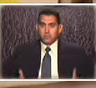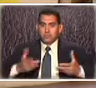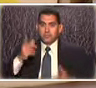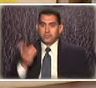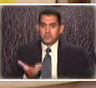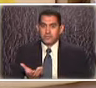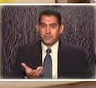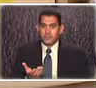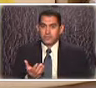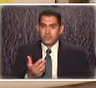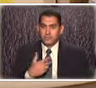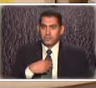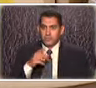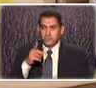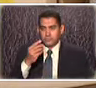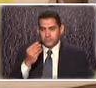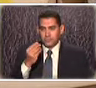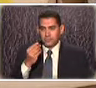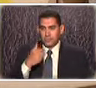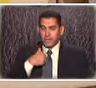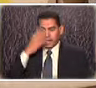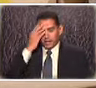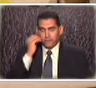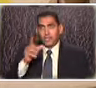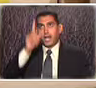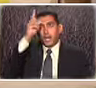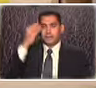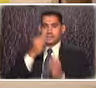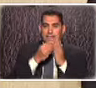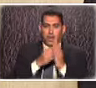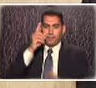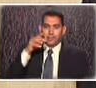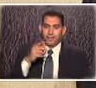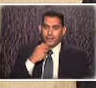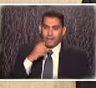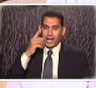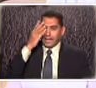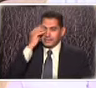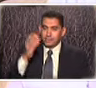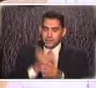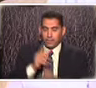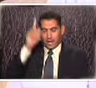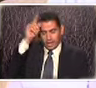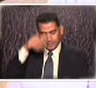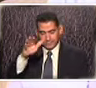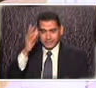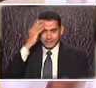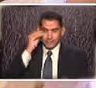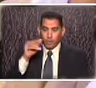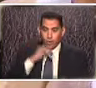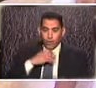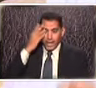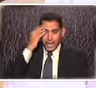معضل قال لا ا ق له الصبر انا اعفو عنك لوجه الله انا يعني تركتك لله سامحتك من اجل